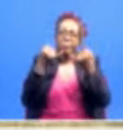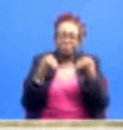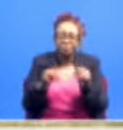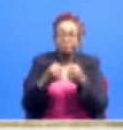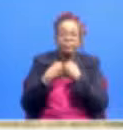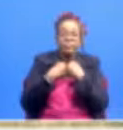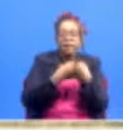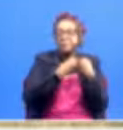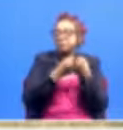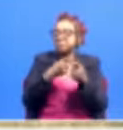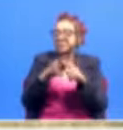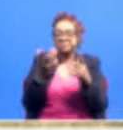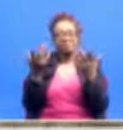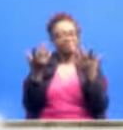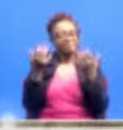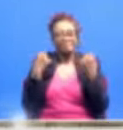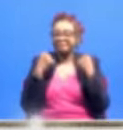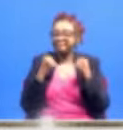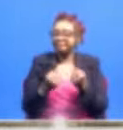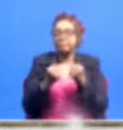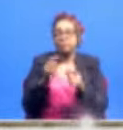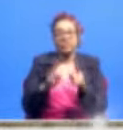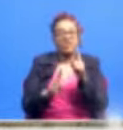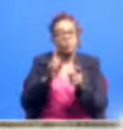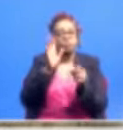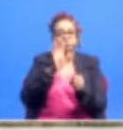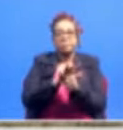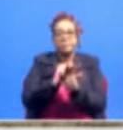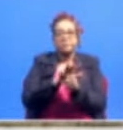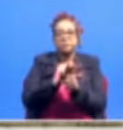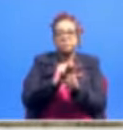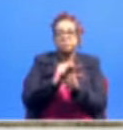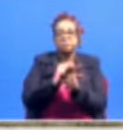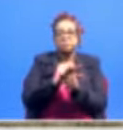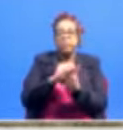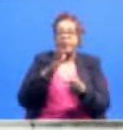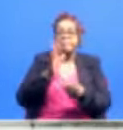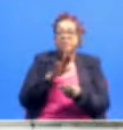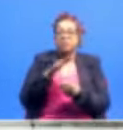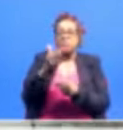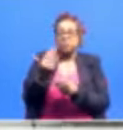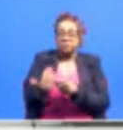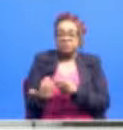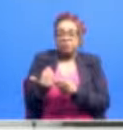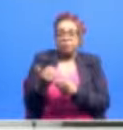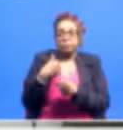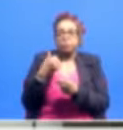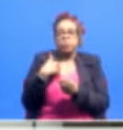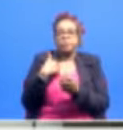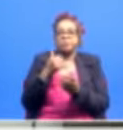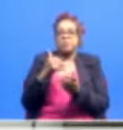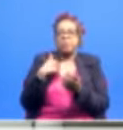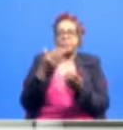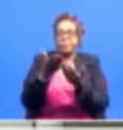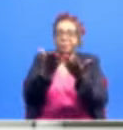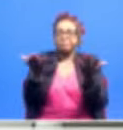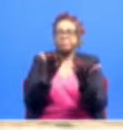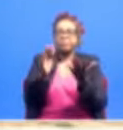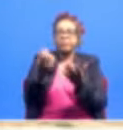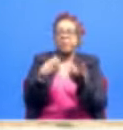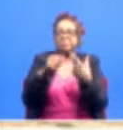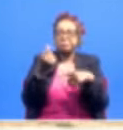lakini walishindwa kwa sababu moto ulikuwa ni mwingi. Wakati huo mamake ya mtoto huyo alikuwa akiwahudumia wagonjwa katika duka lake la kuuza dawa